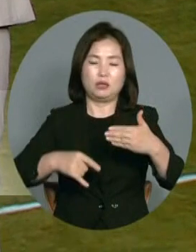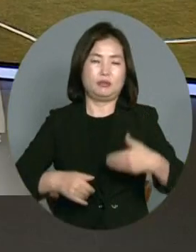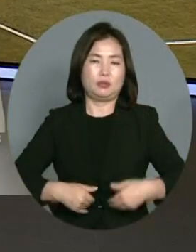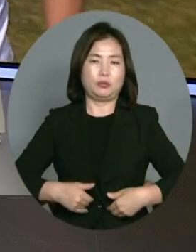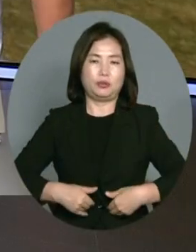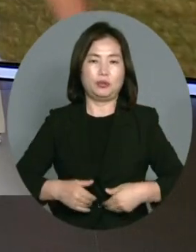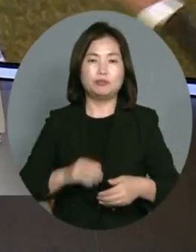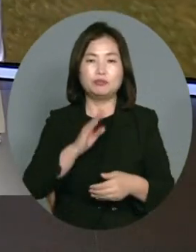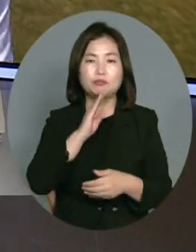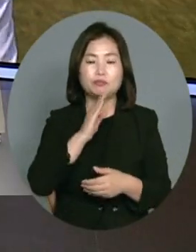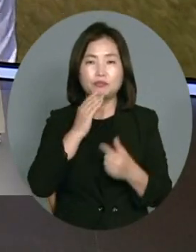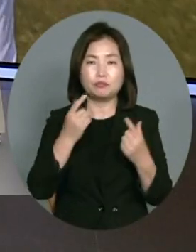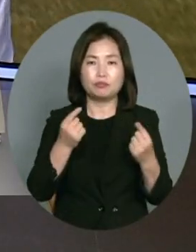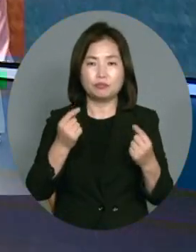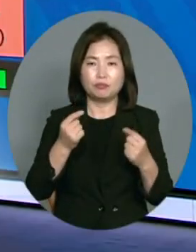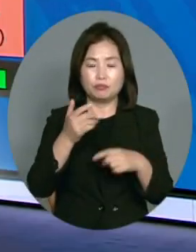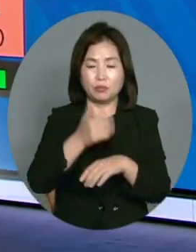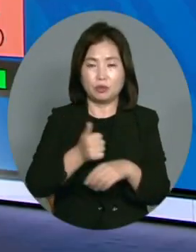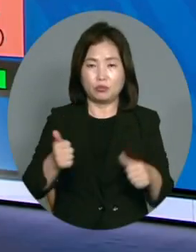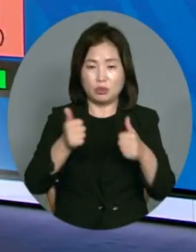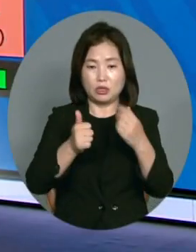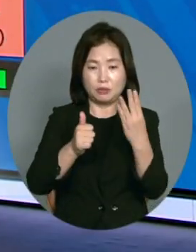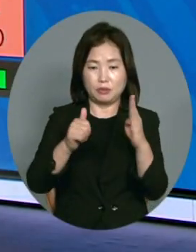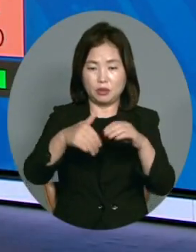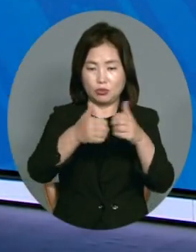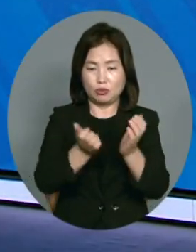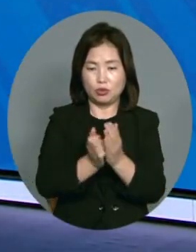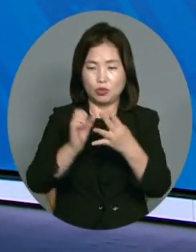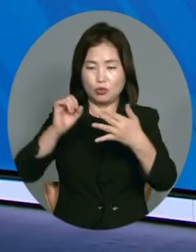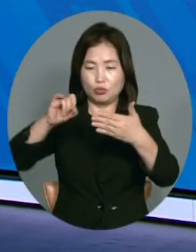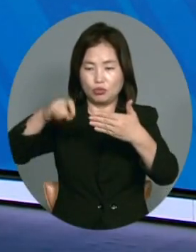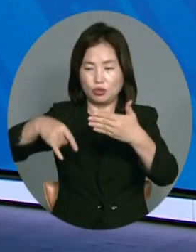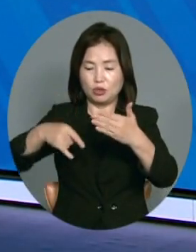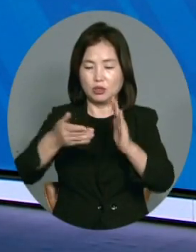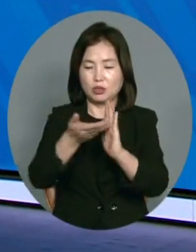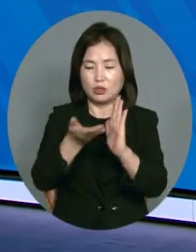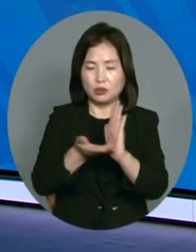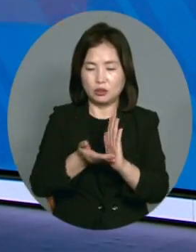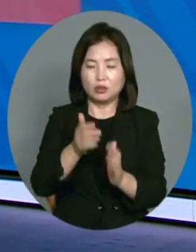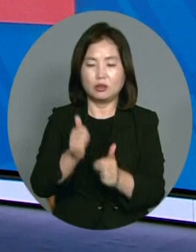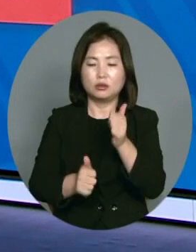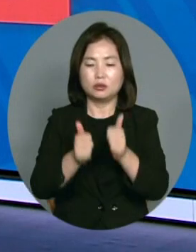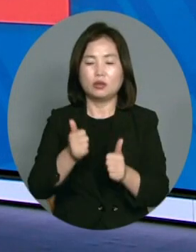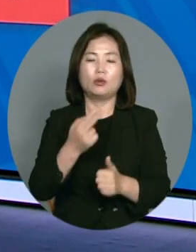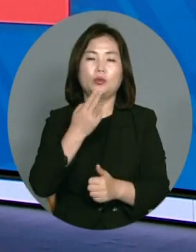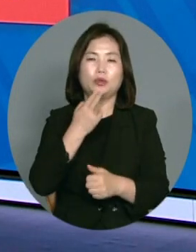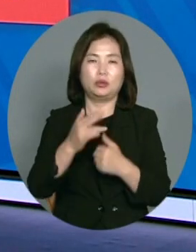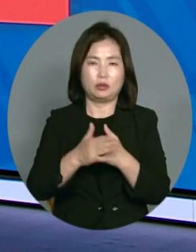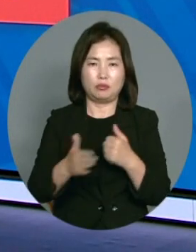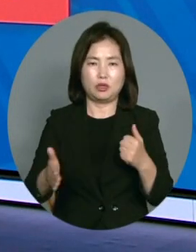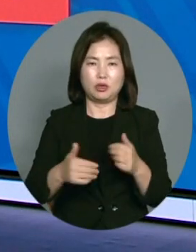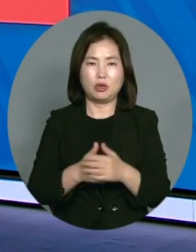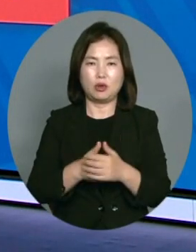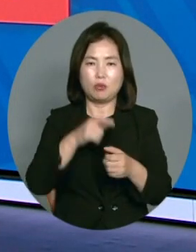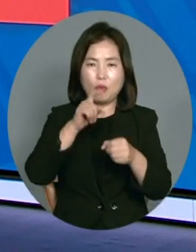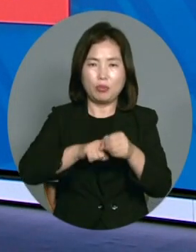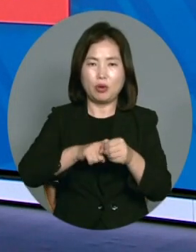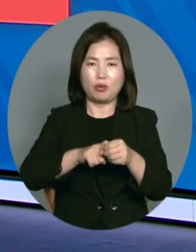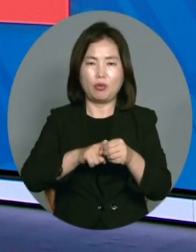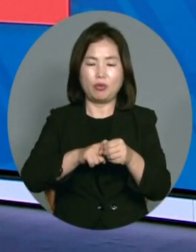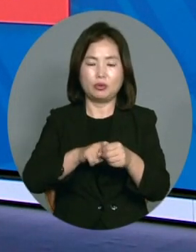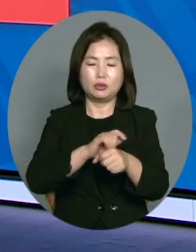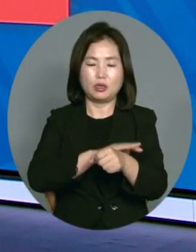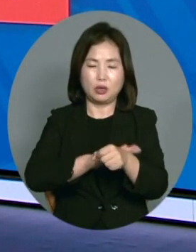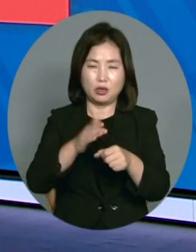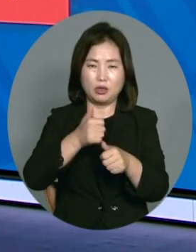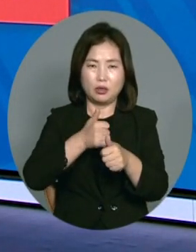같습니다. 맞습니다. 파이널 B그룹에서 9위만 하더라도 강등 경쟁에서 벗어나는 만큼 일단 뭐 목표를 달성했다 할